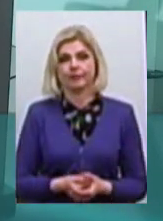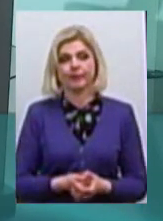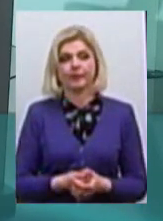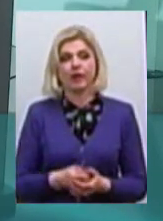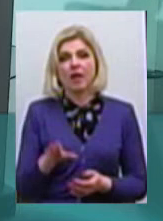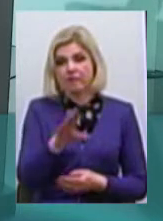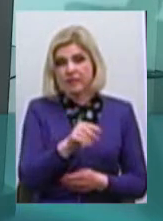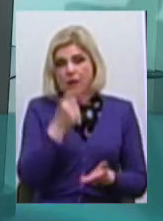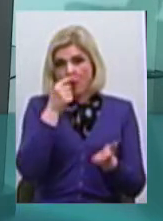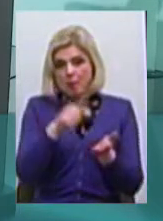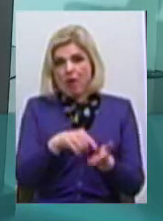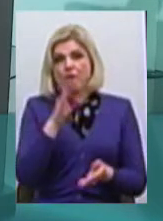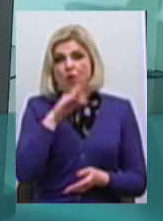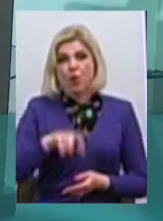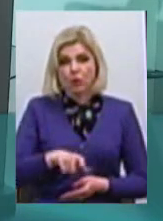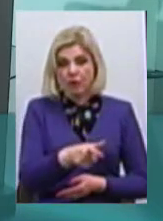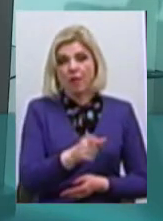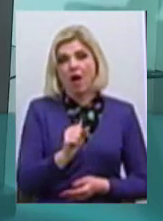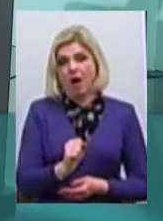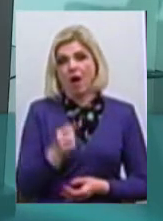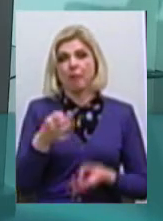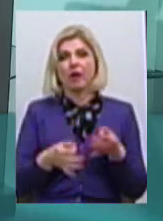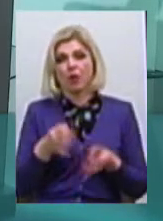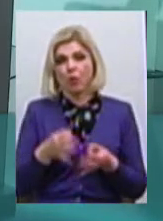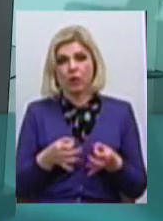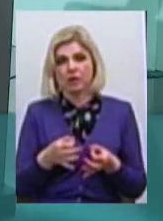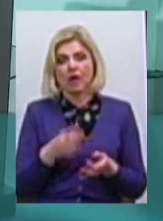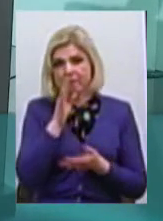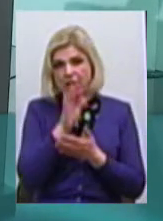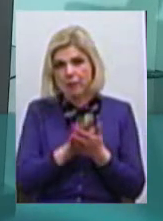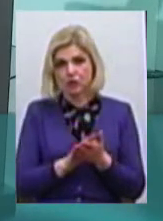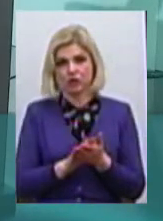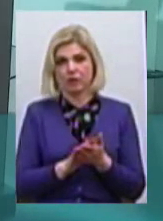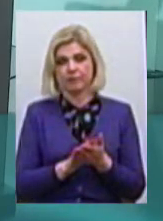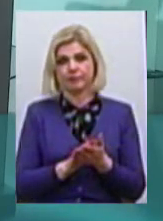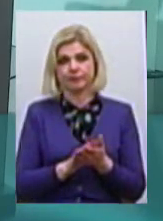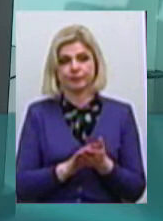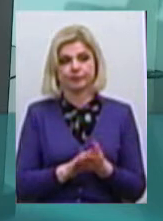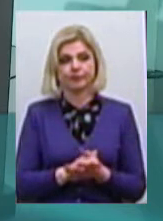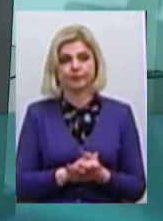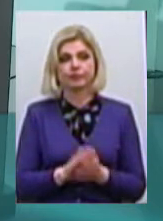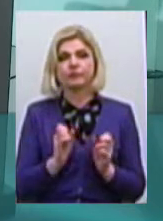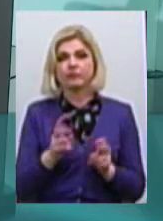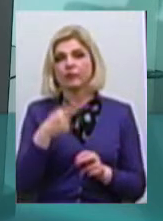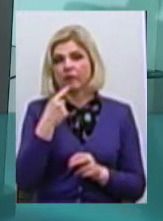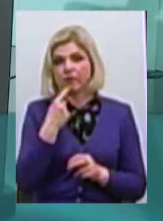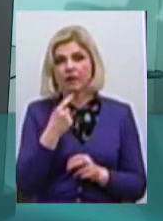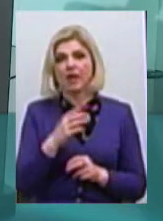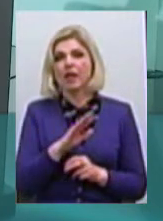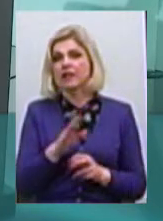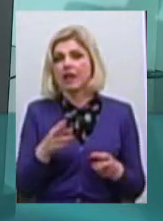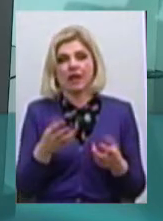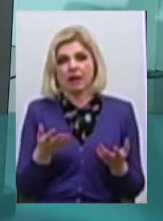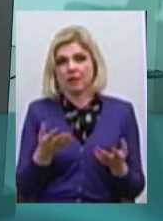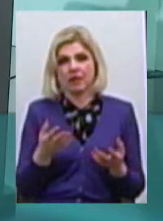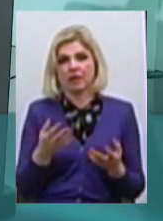воно потрапляє до водойми, а природа, вона, вибачте, як то говорять, не резинова.